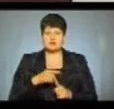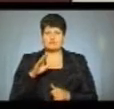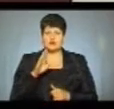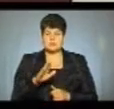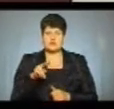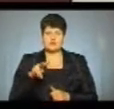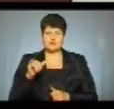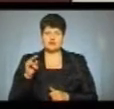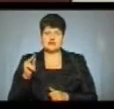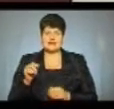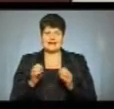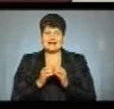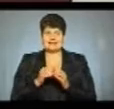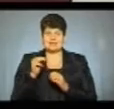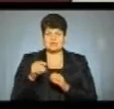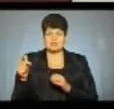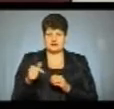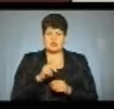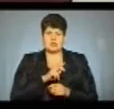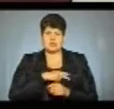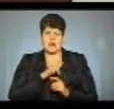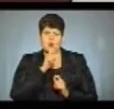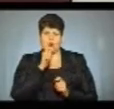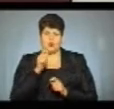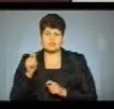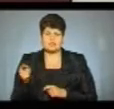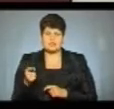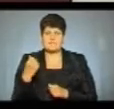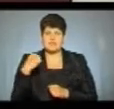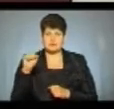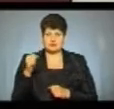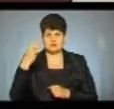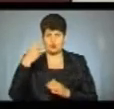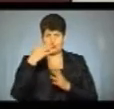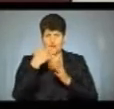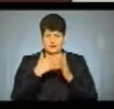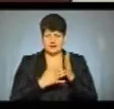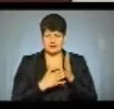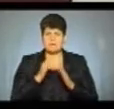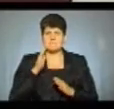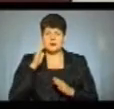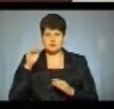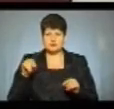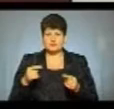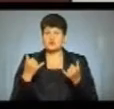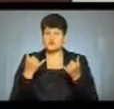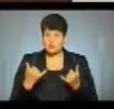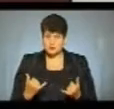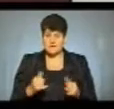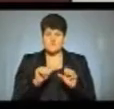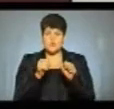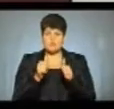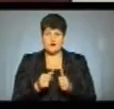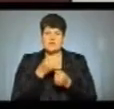Лучаківського. 10 000 гривень нагороджуватимуть тернополян, які переможуть в одній з трьох номінацій. А саме «Майбутнє створюється сьогодні»,